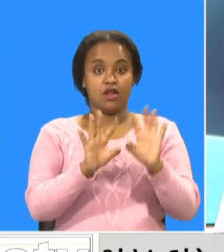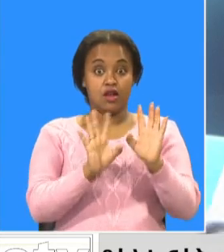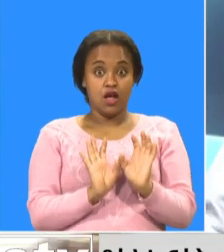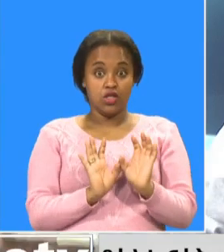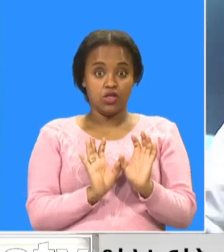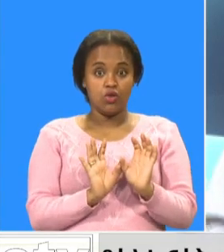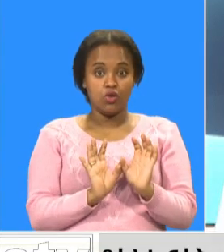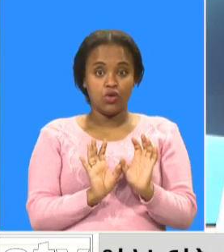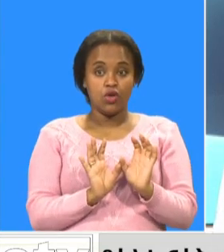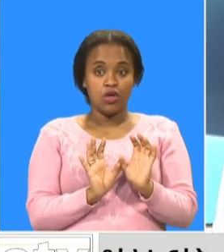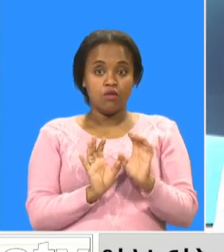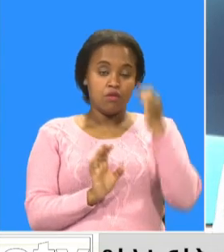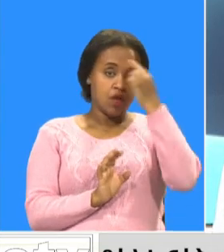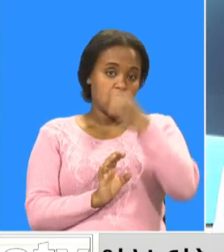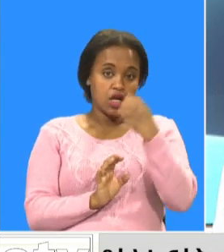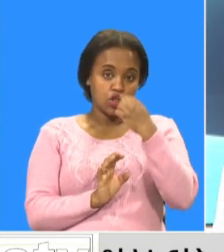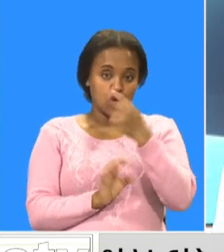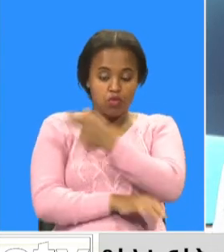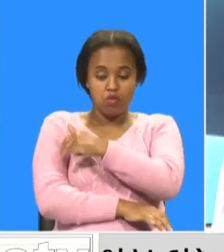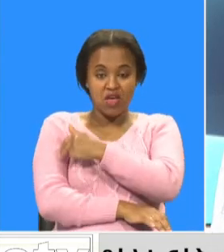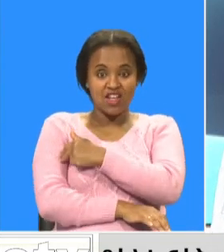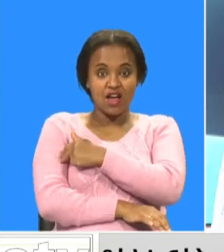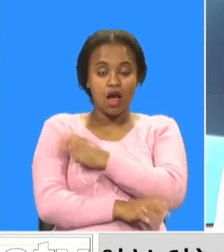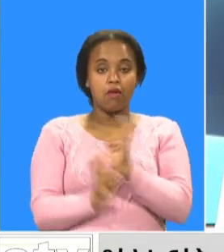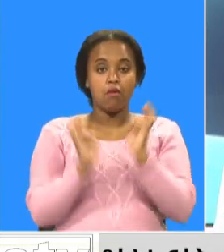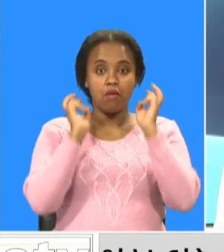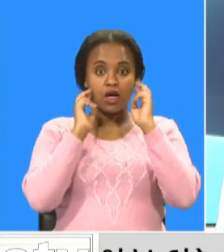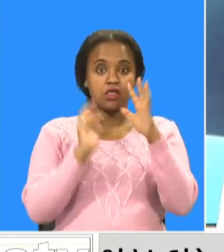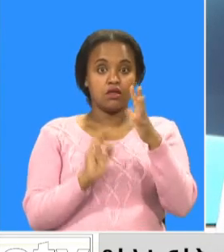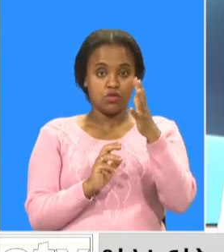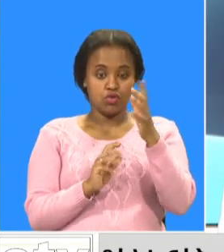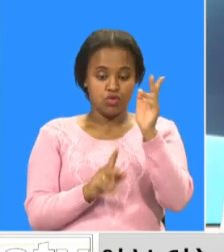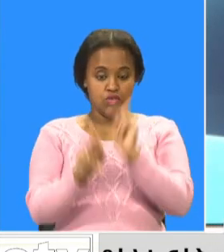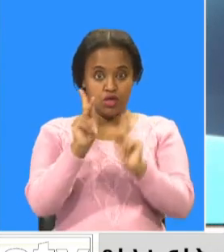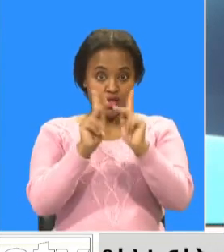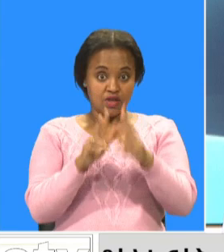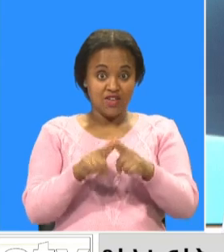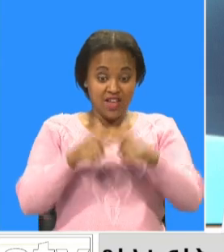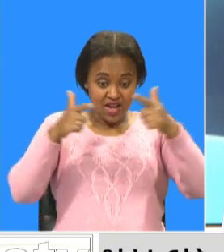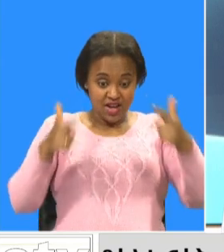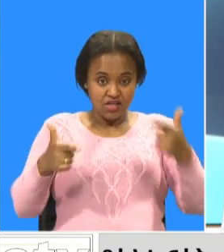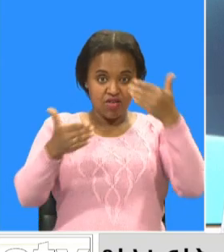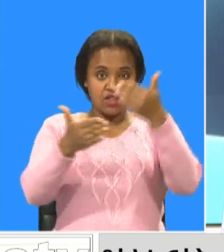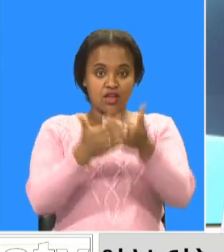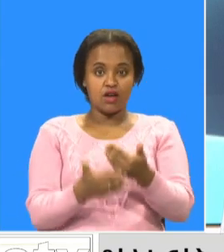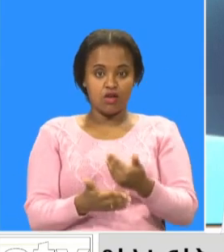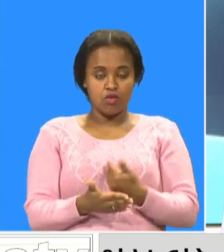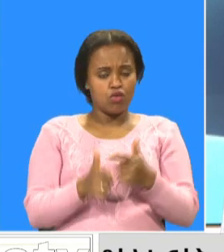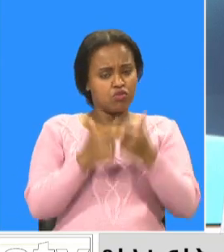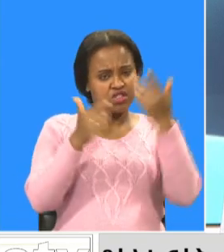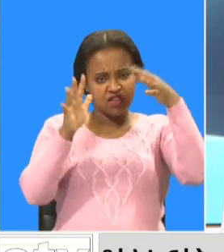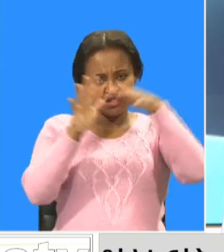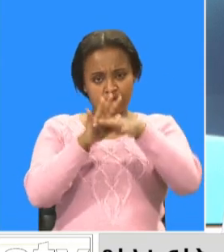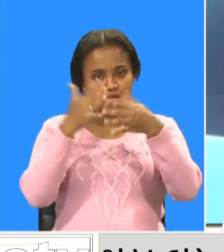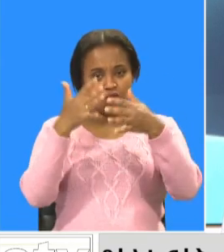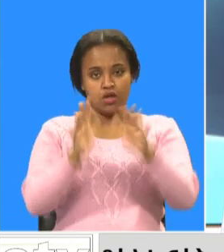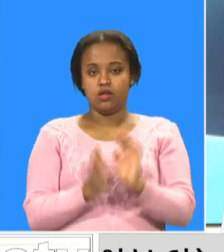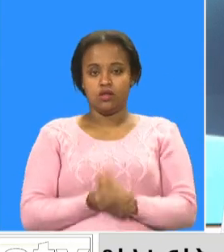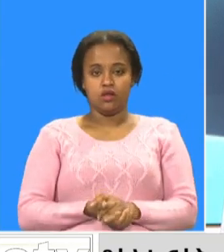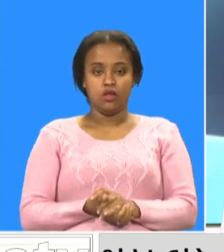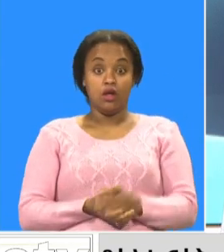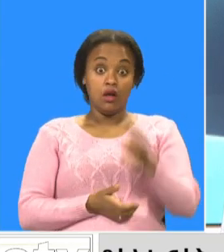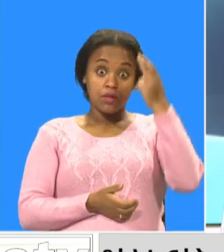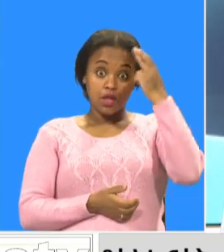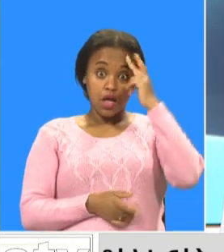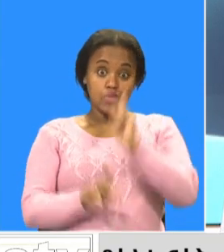ዲዛይኑም እነዚህ የሜዲካል ማስክ የሚመስሉና ለህብረተሰቡ በስፋት እየቀረቡ ያሉት በስፋት ገብተዋል ወደ ሀገር ውስጥ ማለት ነው።